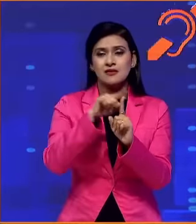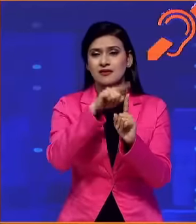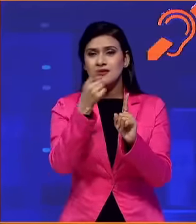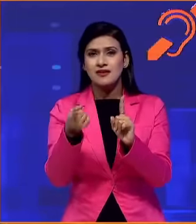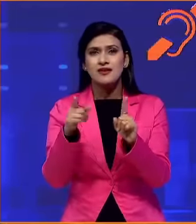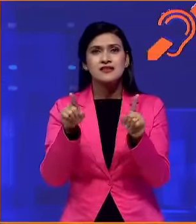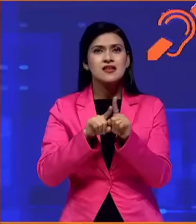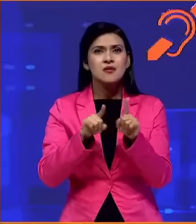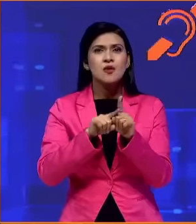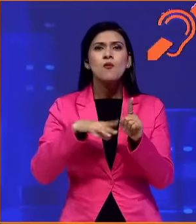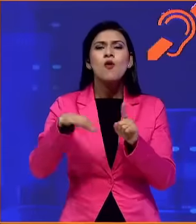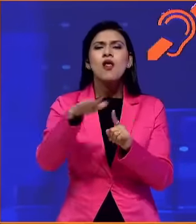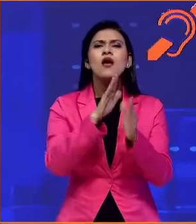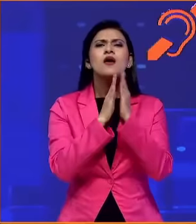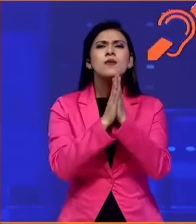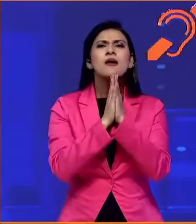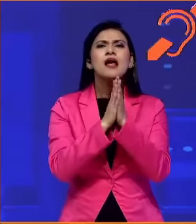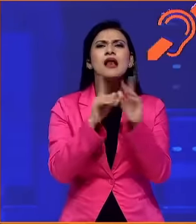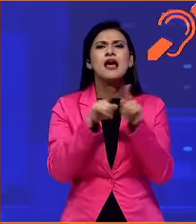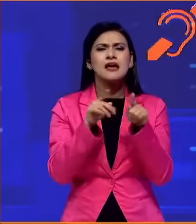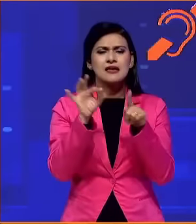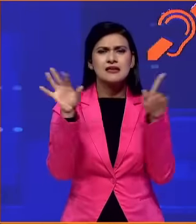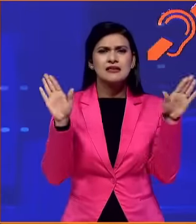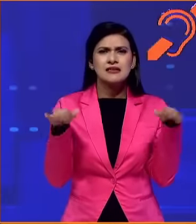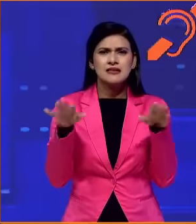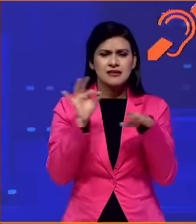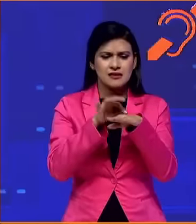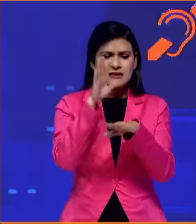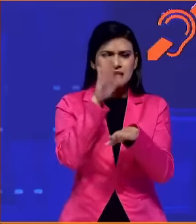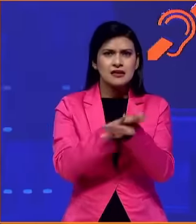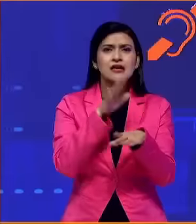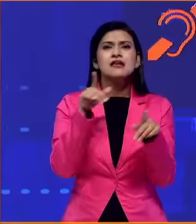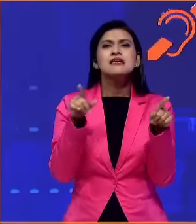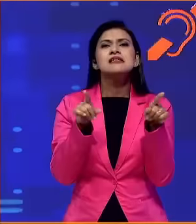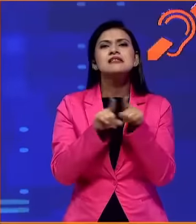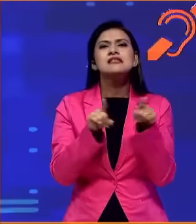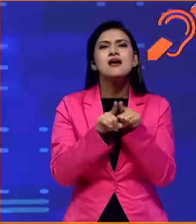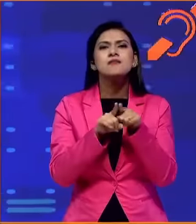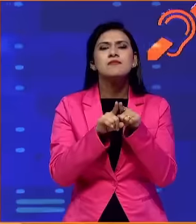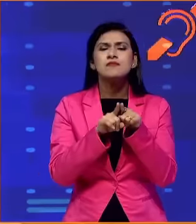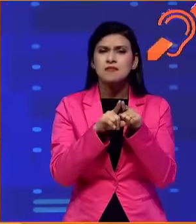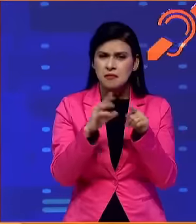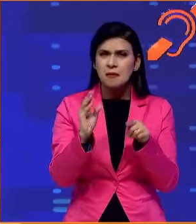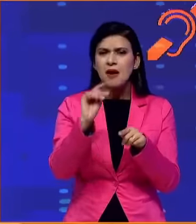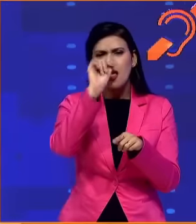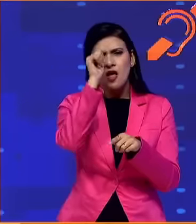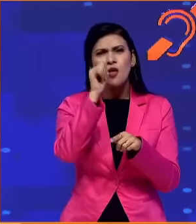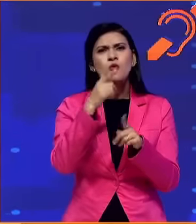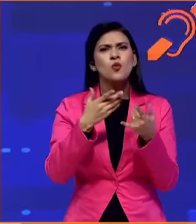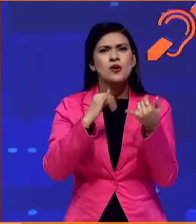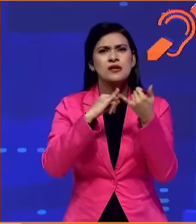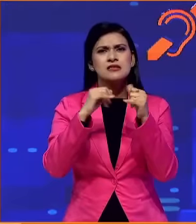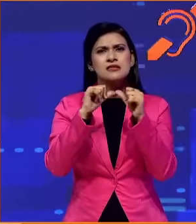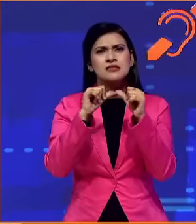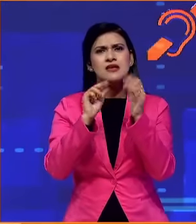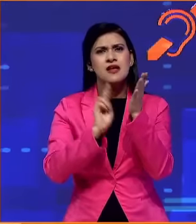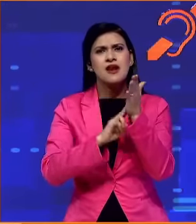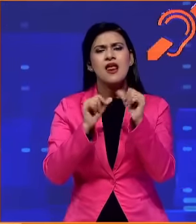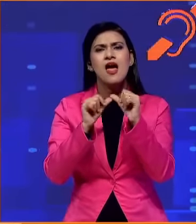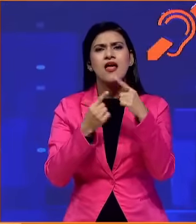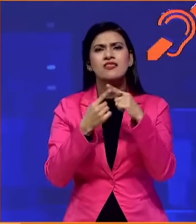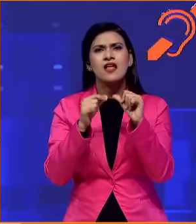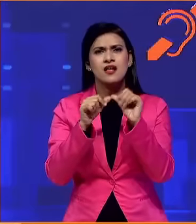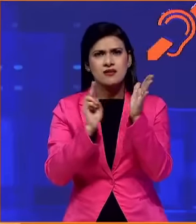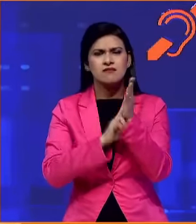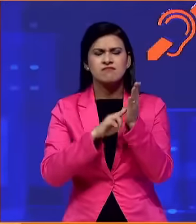औरमलेरियाजैसाहै।जिस प्रकारइनबीमारियोंकाउन्मूलनआवश्यकहै,उसीप्रकार सनातनधर्मकाभीअंतकियाजानाचाहिए।वे बहुतगलतबोलतेहैं।मैंने